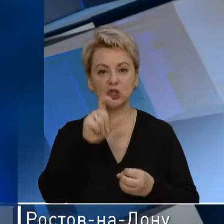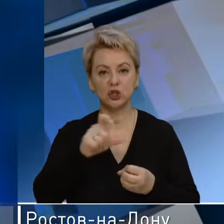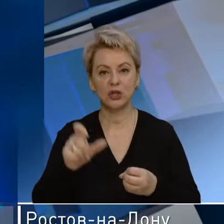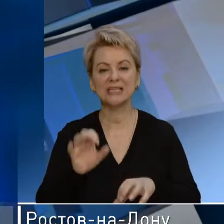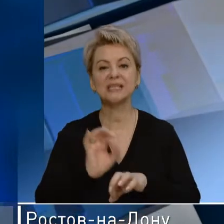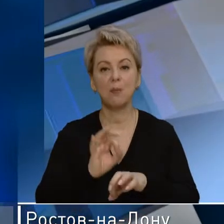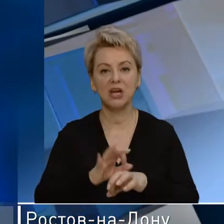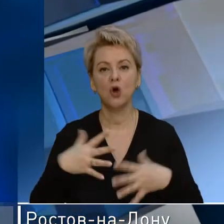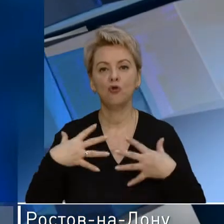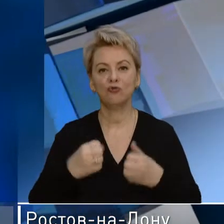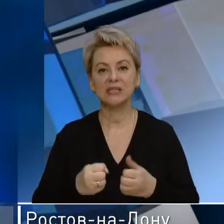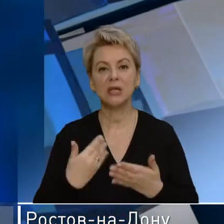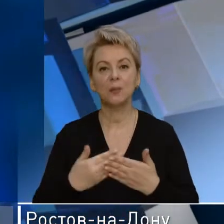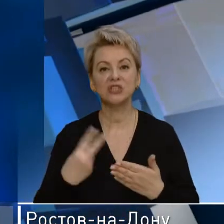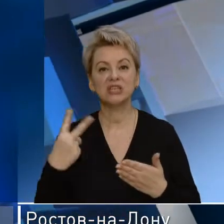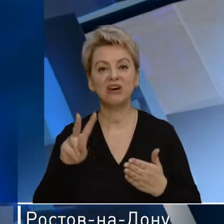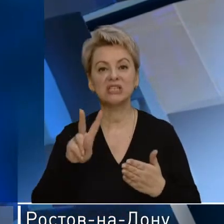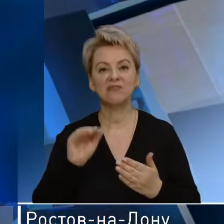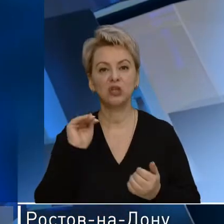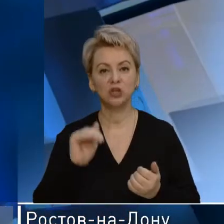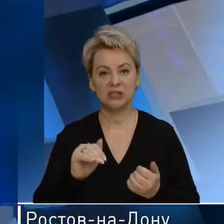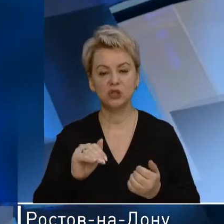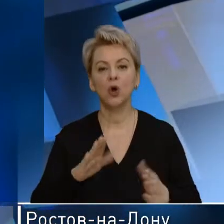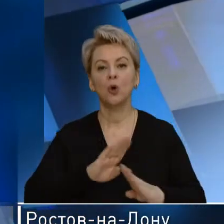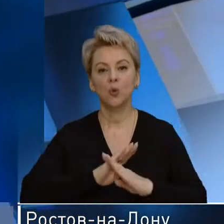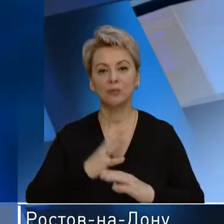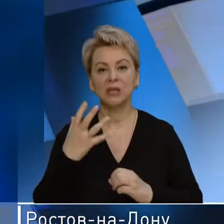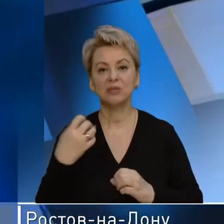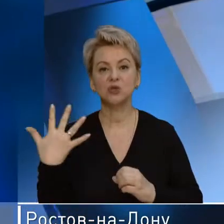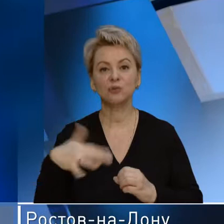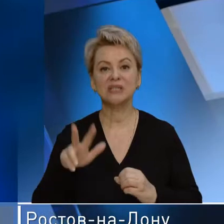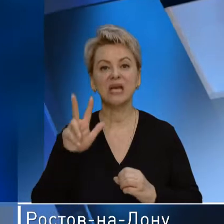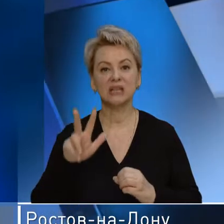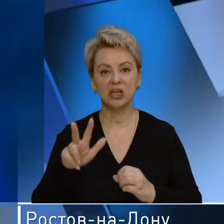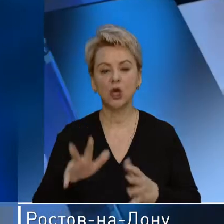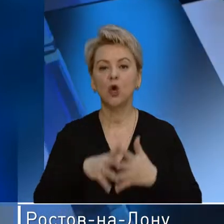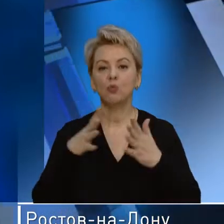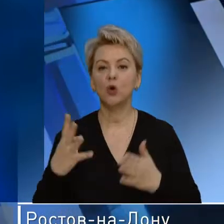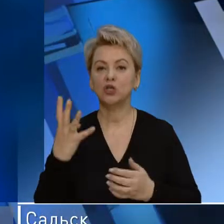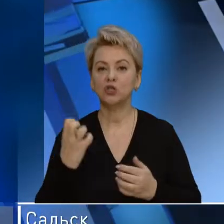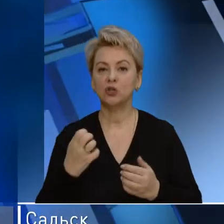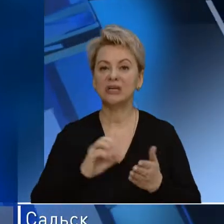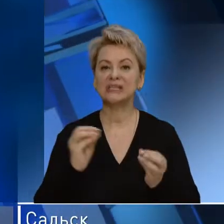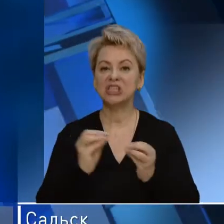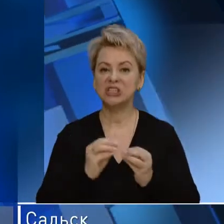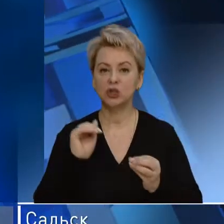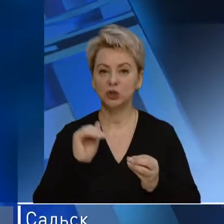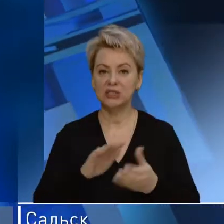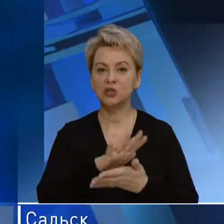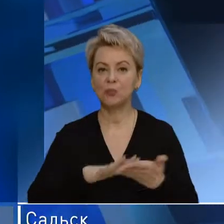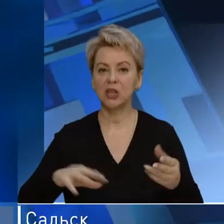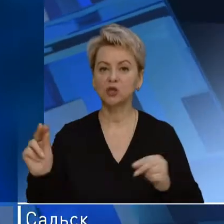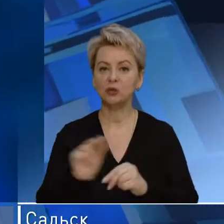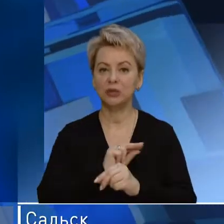человек заболело. Выздоровело почти 22 тысячи, скончалось 553. Больше 410 тысяч